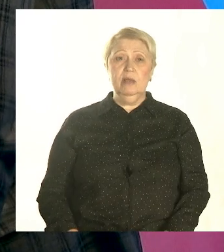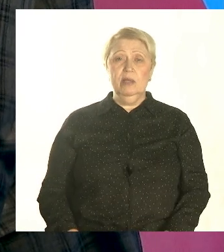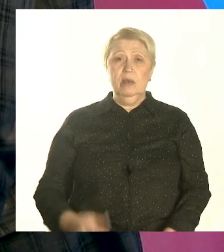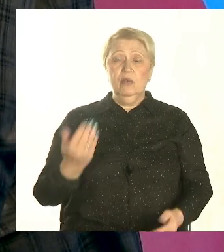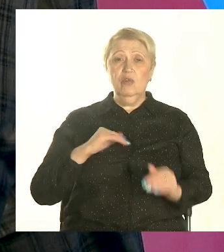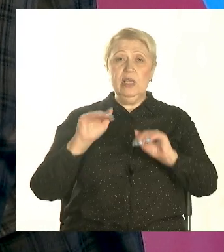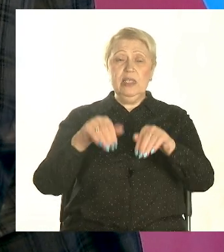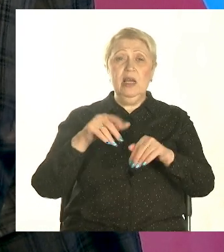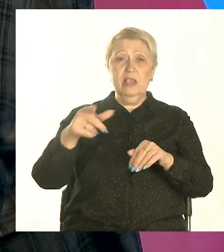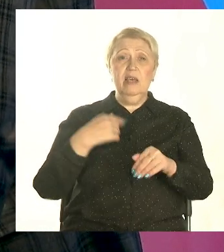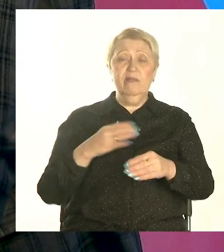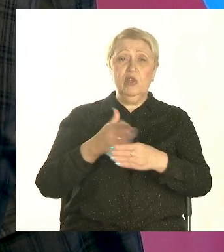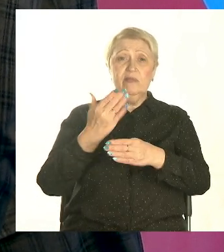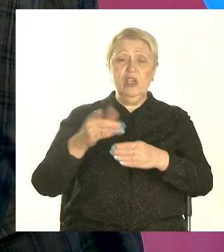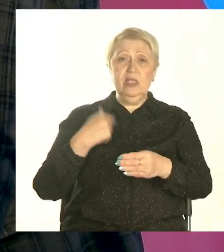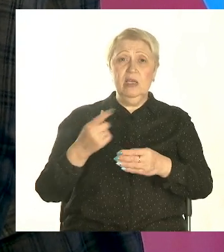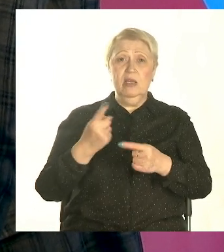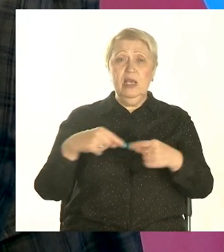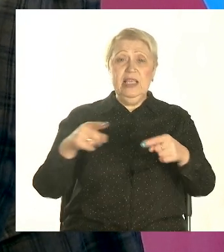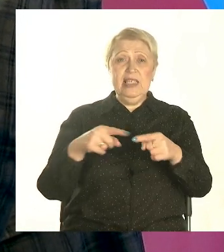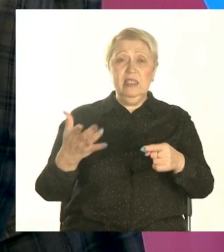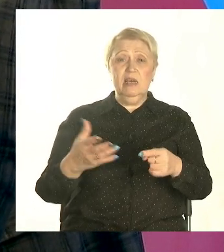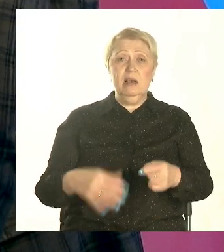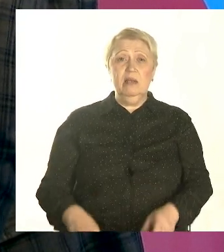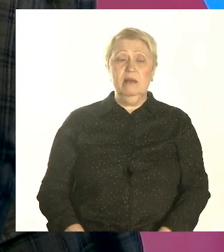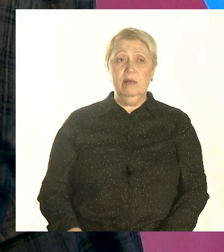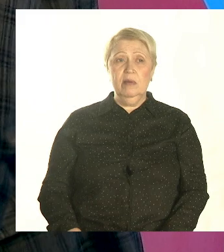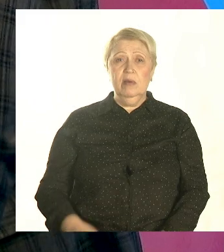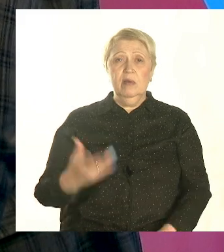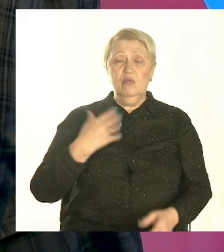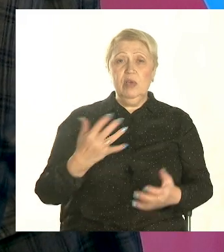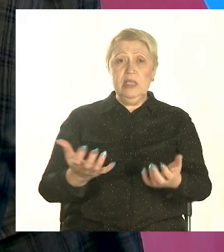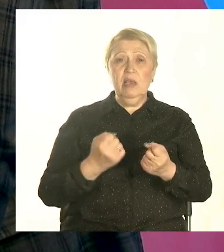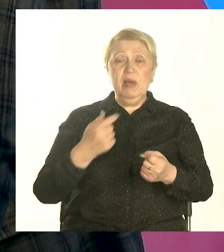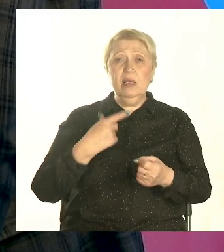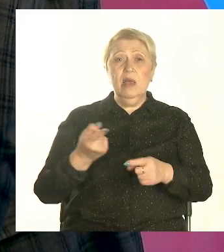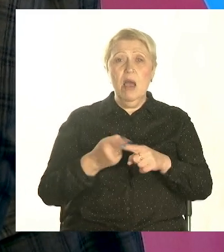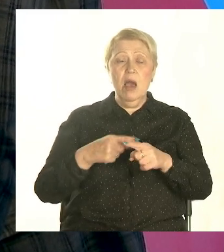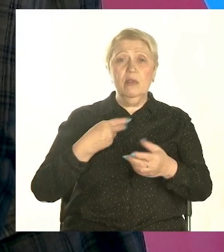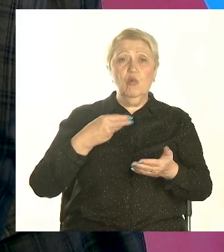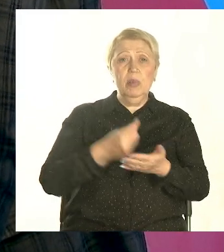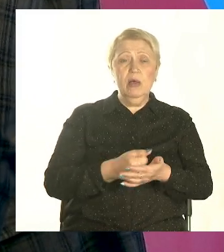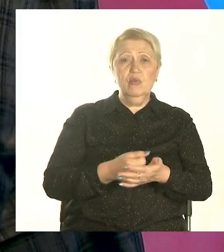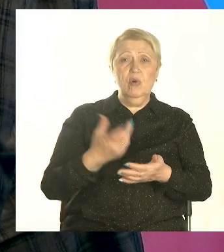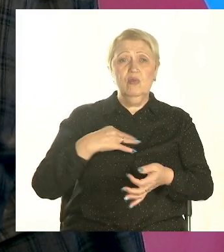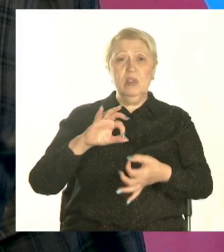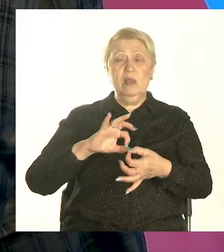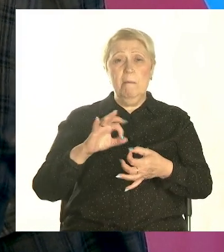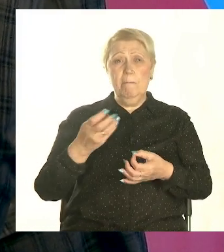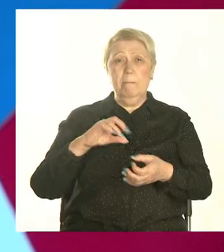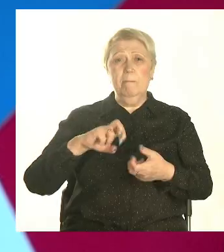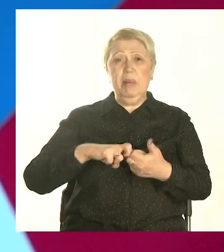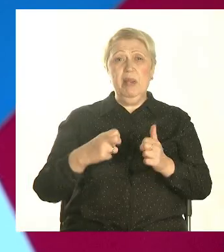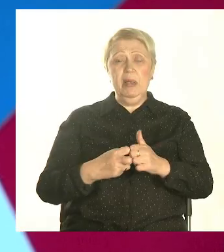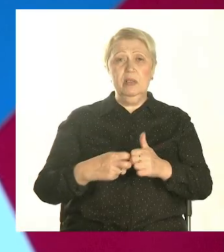сектор, где собрать плату будет достаточно проблематично, берет на себя очень большие социальные обязательства.